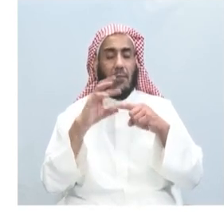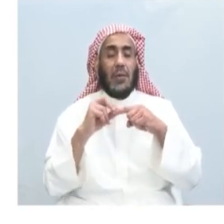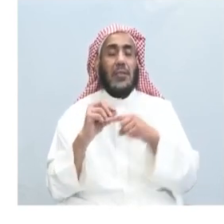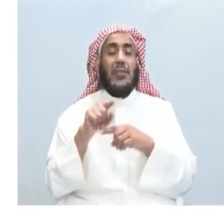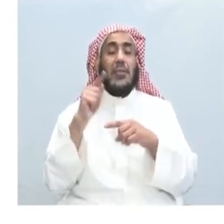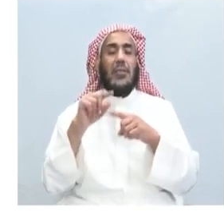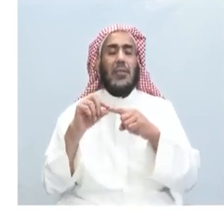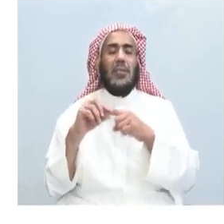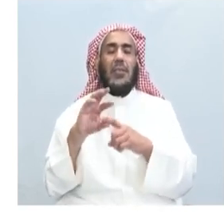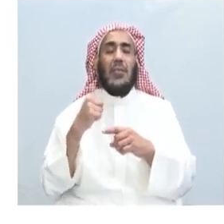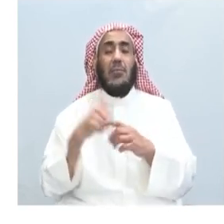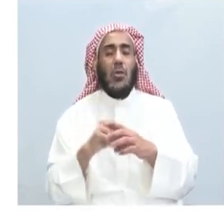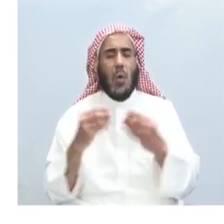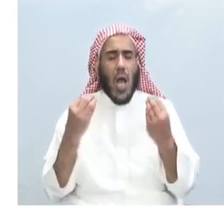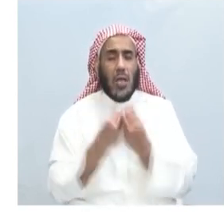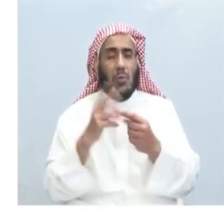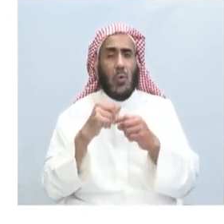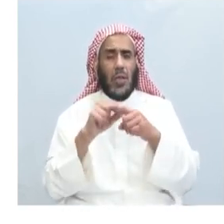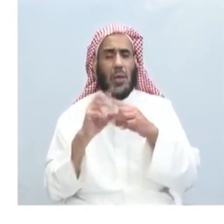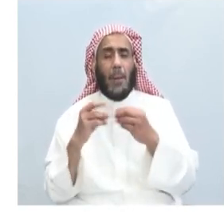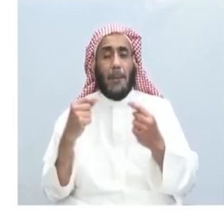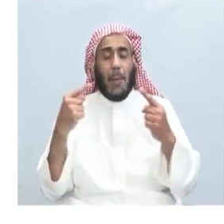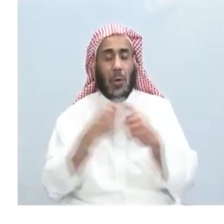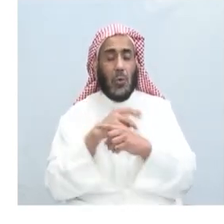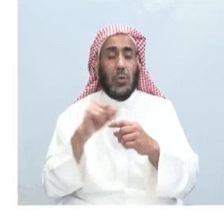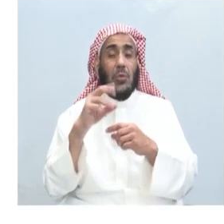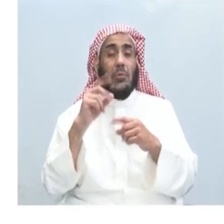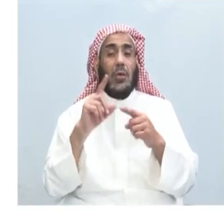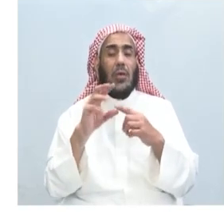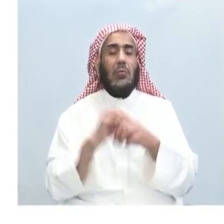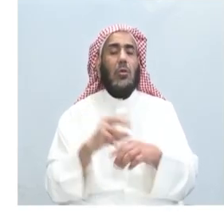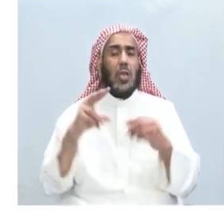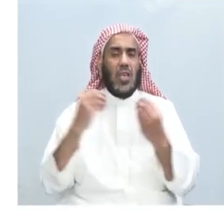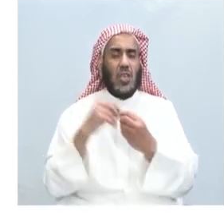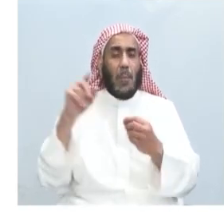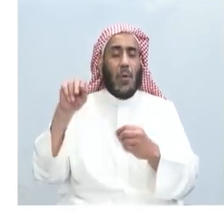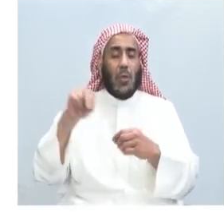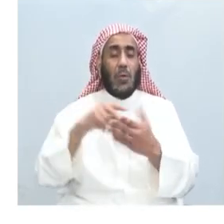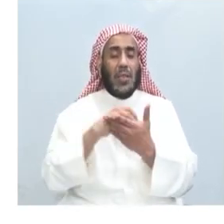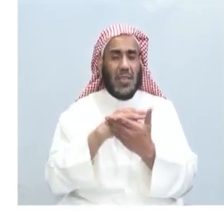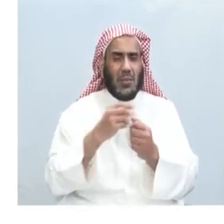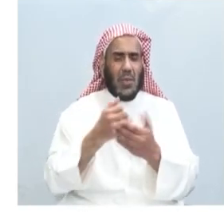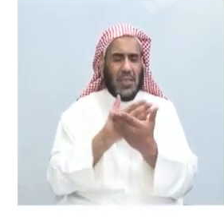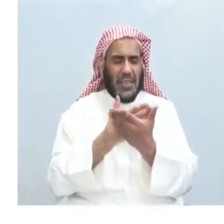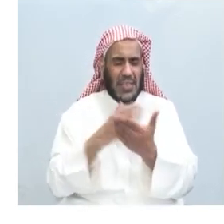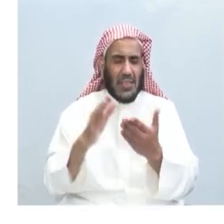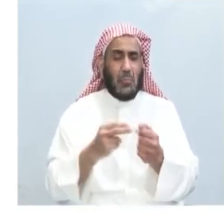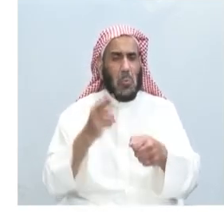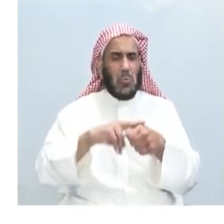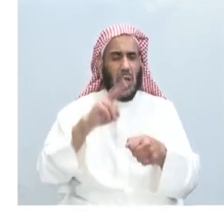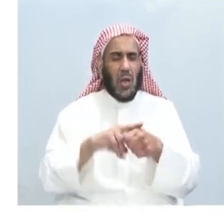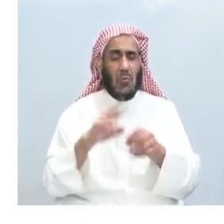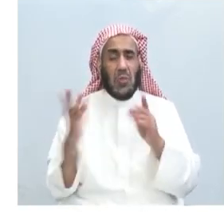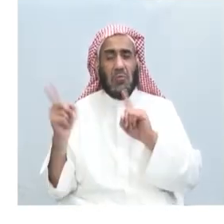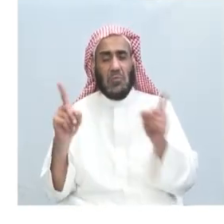18.6 ثم اجمع المعادله a الى معكوس المعادله b سنجمع سنش طب المتكرر او الموجود في